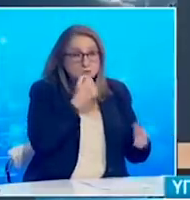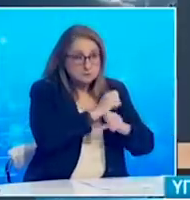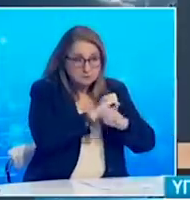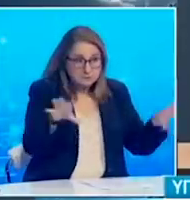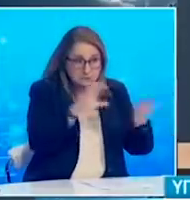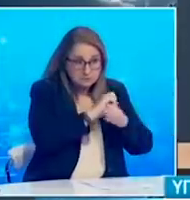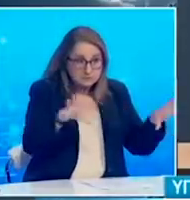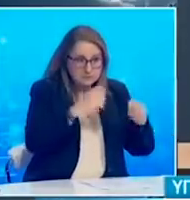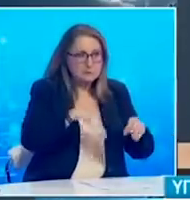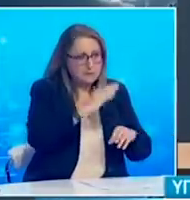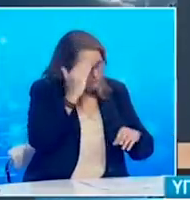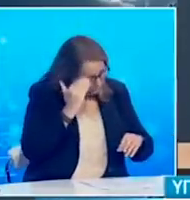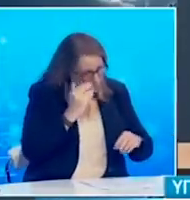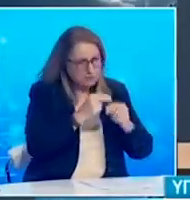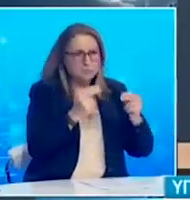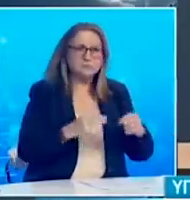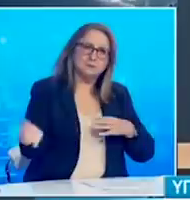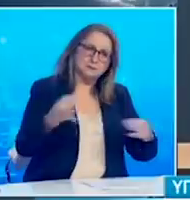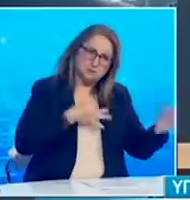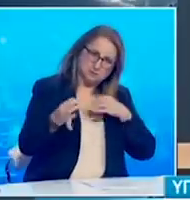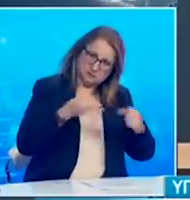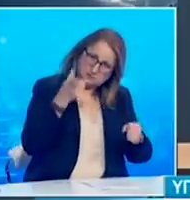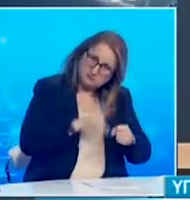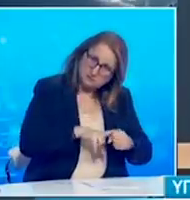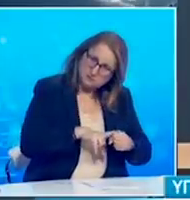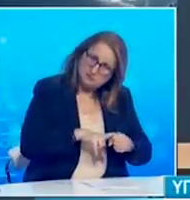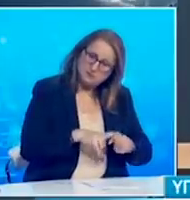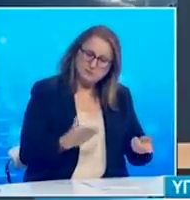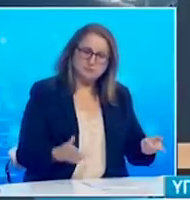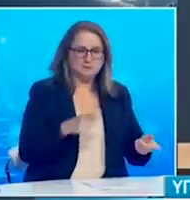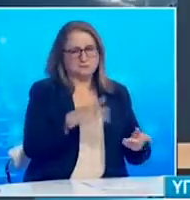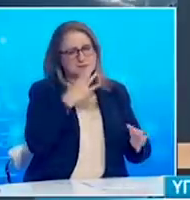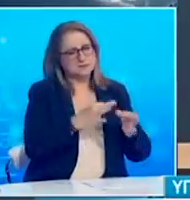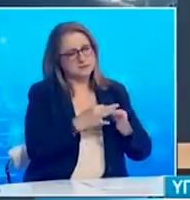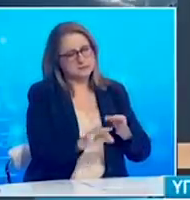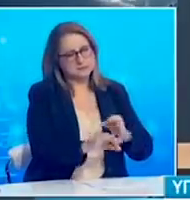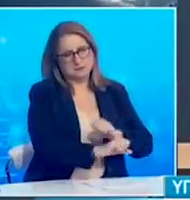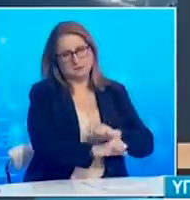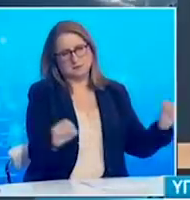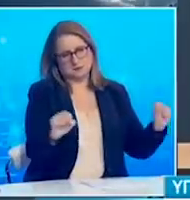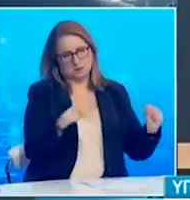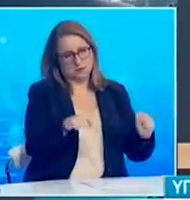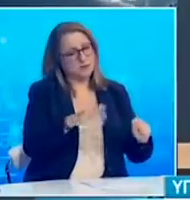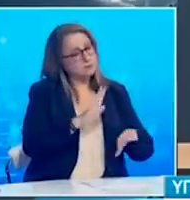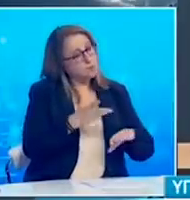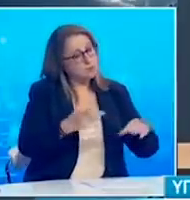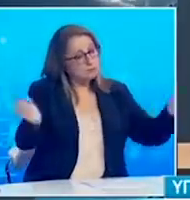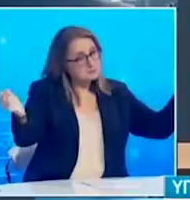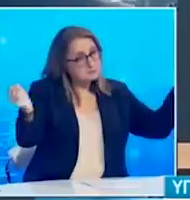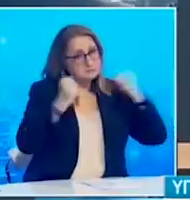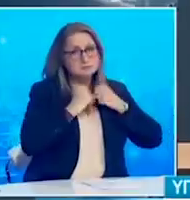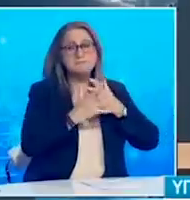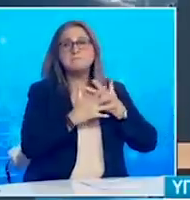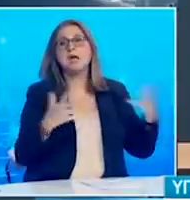ακούμε καθημερινά, τα βλέπουμε γύρω μας. Τέτοιες θεωρίες όχι μόνο υπονομεύουν την κοινή προσπάθεια, αλλά μπορεί να αποβούν μοιραίες, αφού εκθέτουν